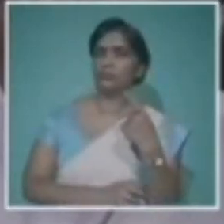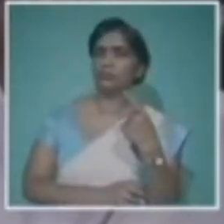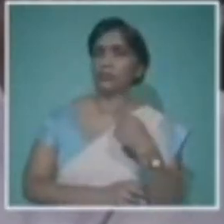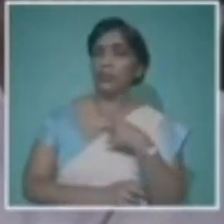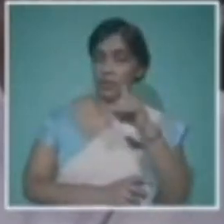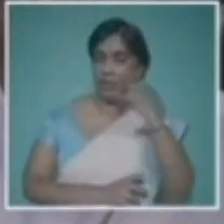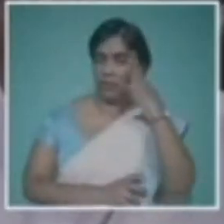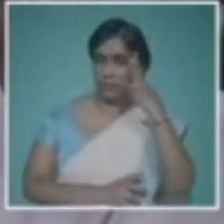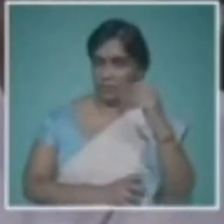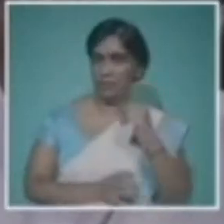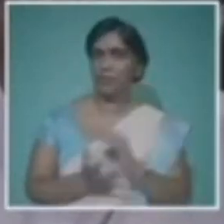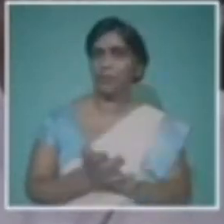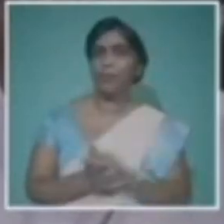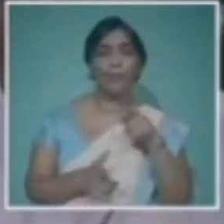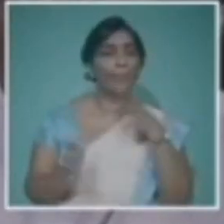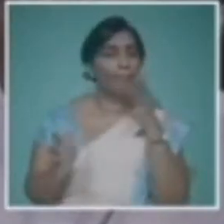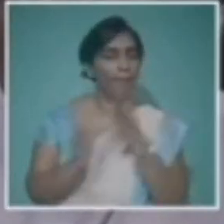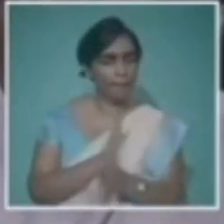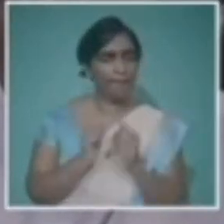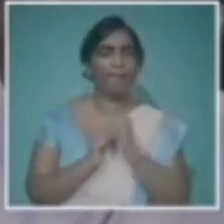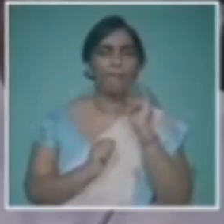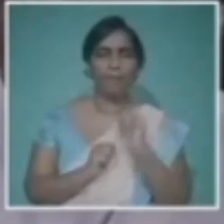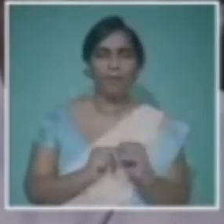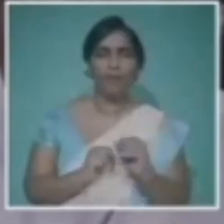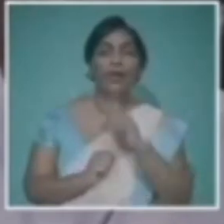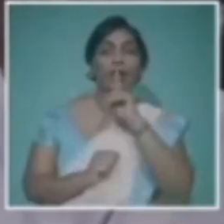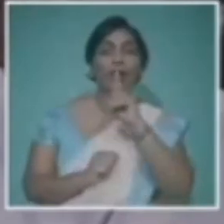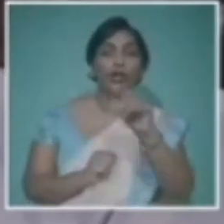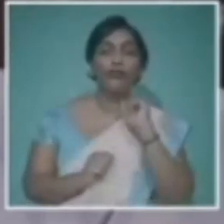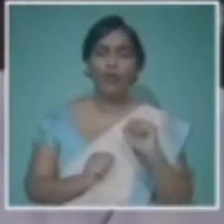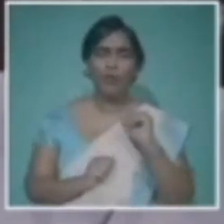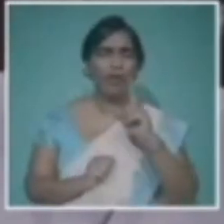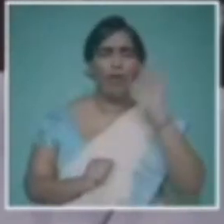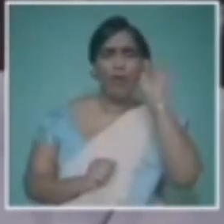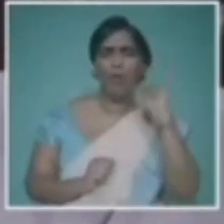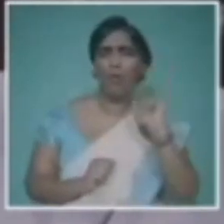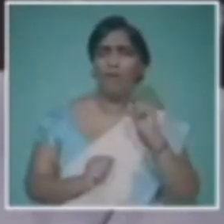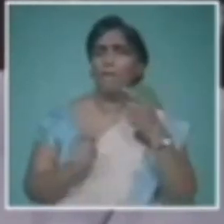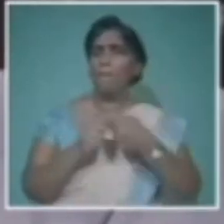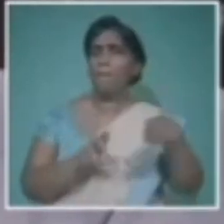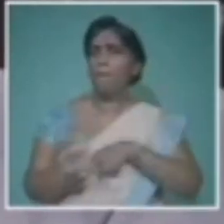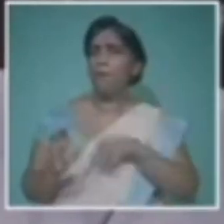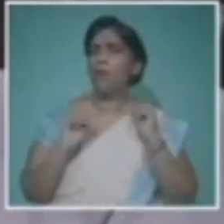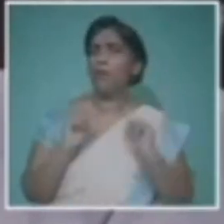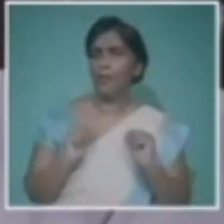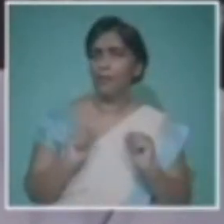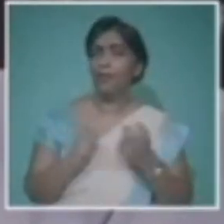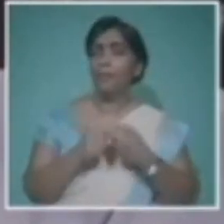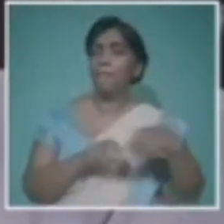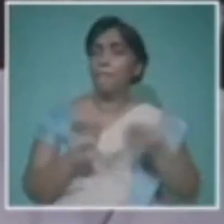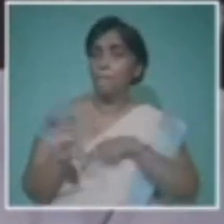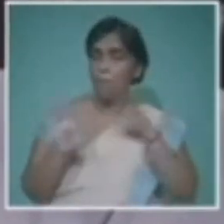එකක් මතක තියාගන්න ඕනේ. මේ වැරද්ද කළා කාගෙන් අහලාද කරේ? කවුද මේකට වග කියන්න ඕනේ? මේකට වග